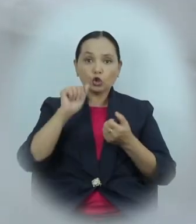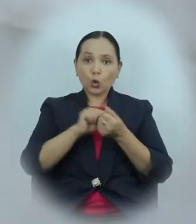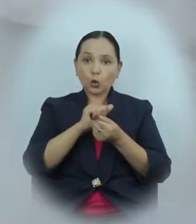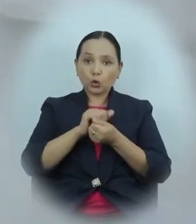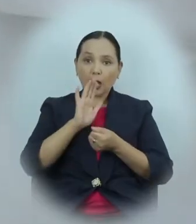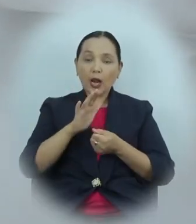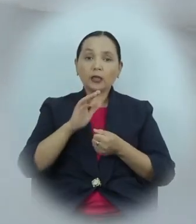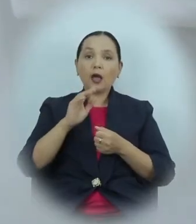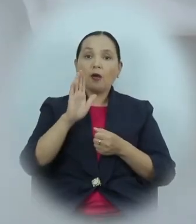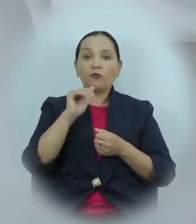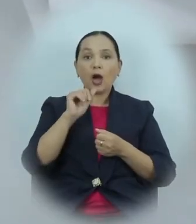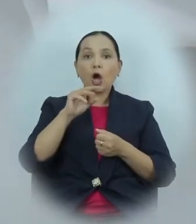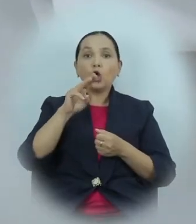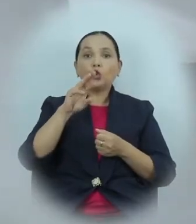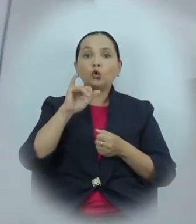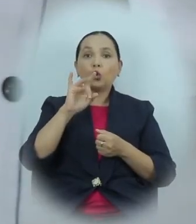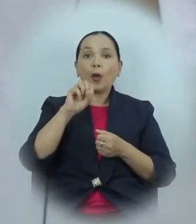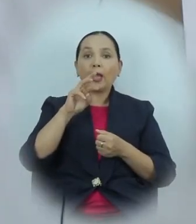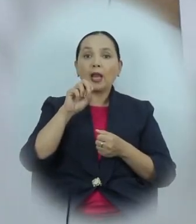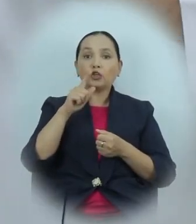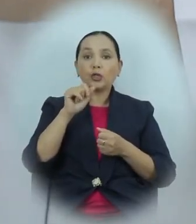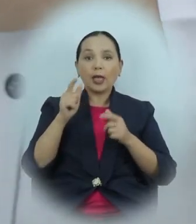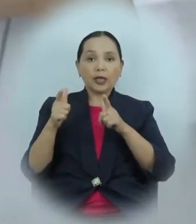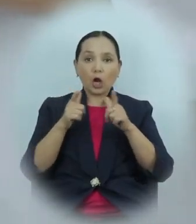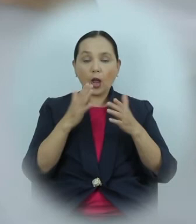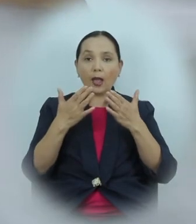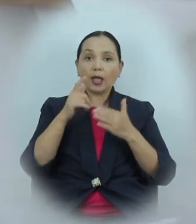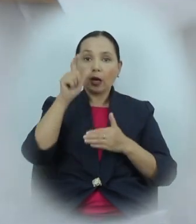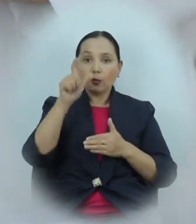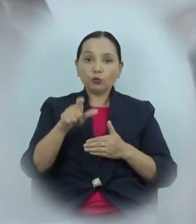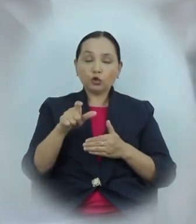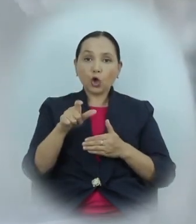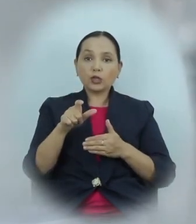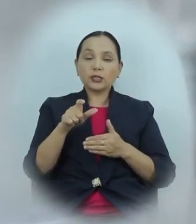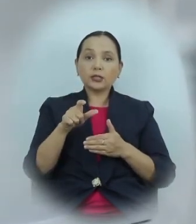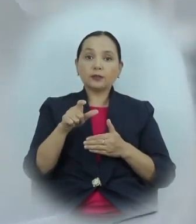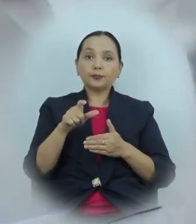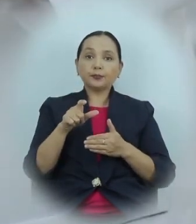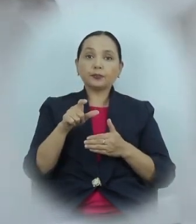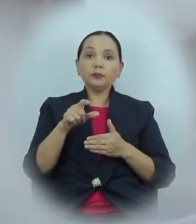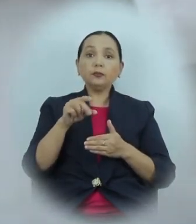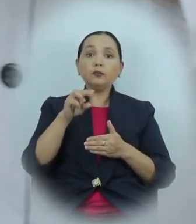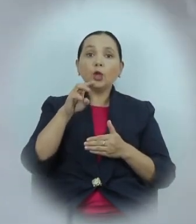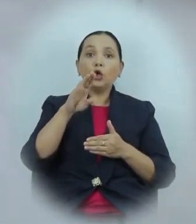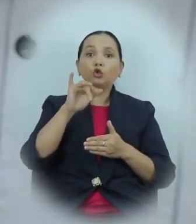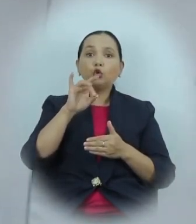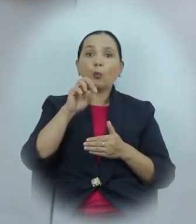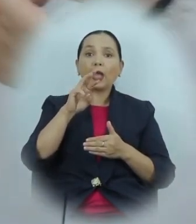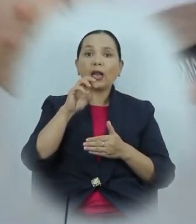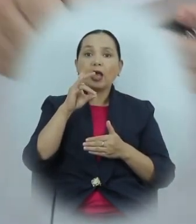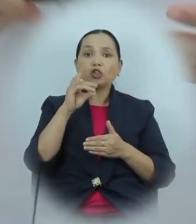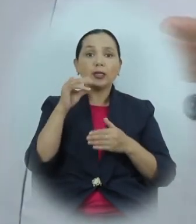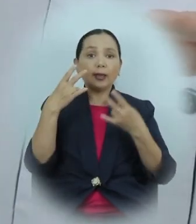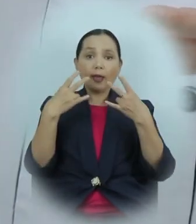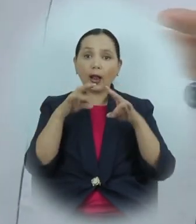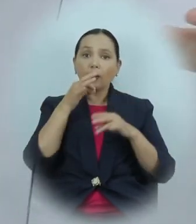va turkmaklashga tayyorlanadi. Agar bu joy soch turkmaklash degan turkmaklashni kerak emas desa,